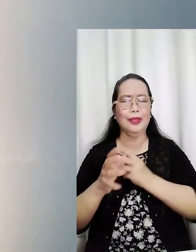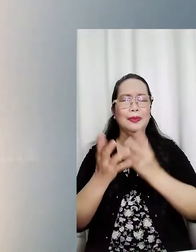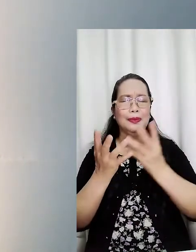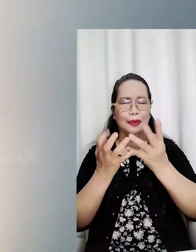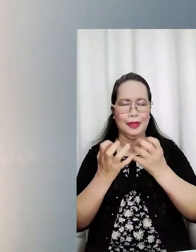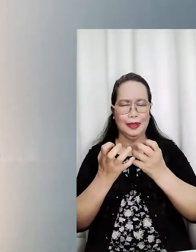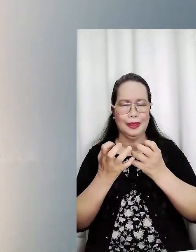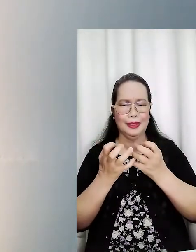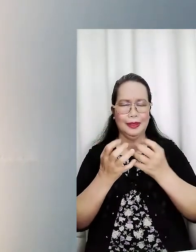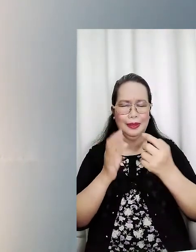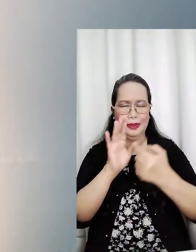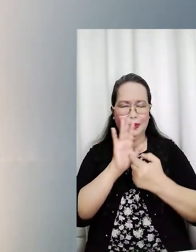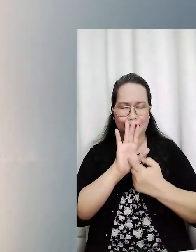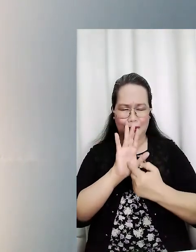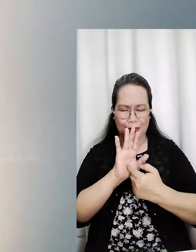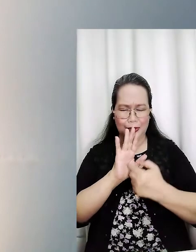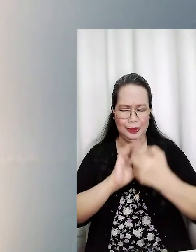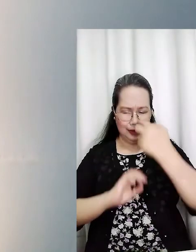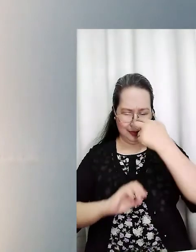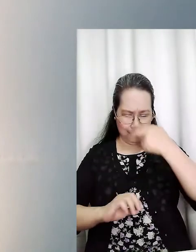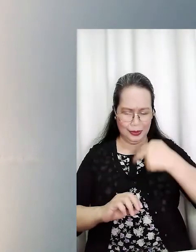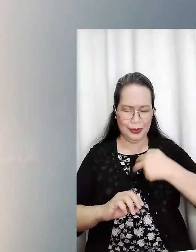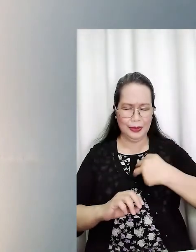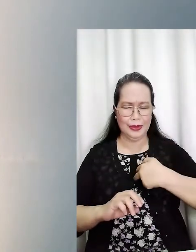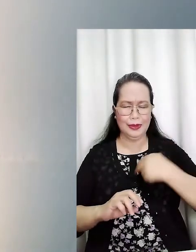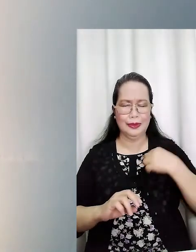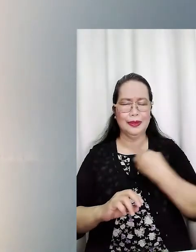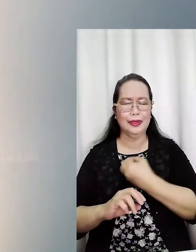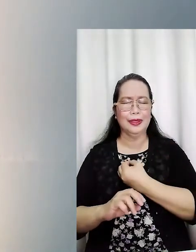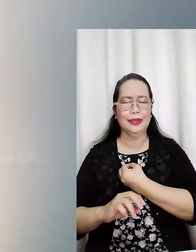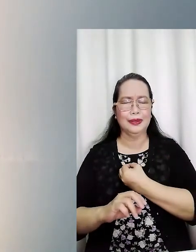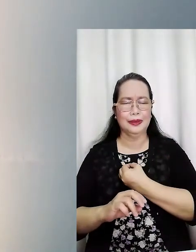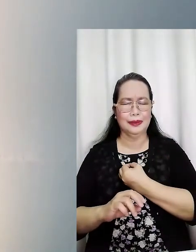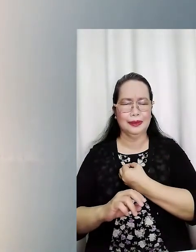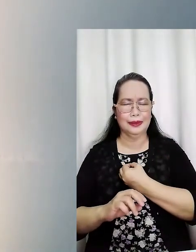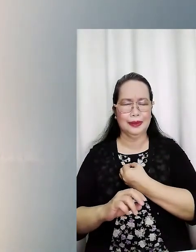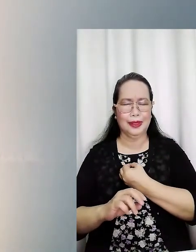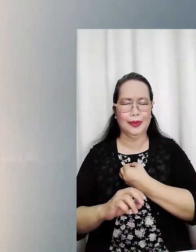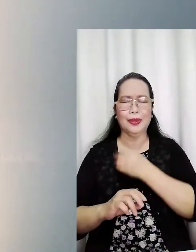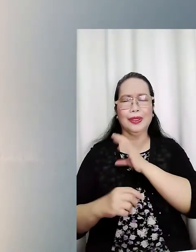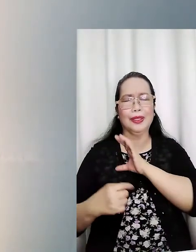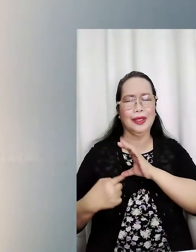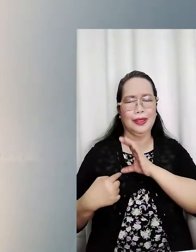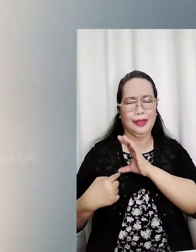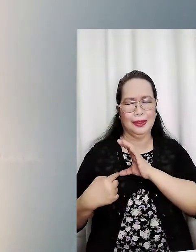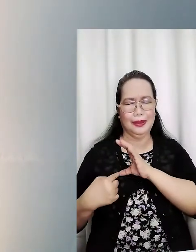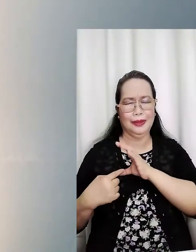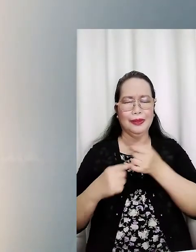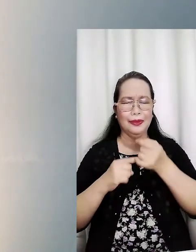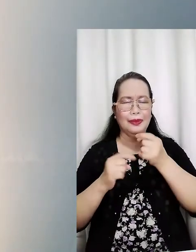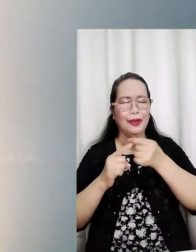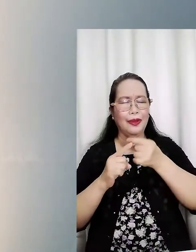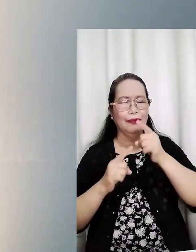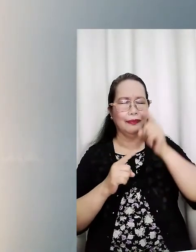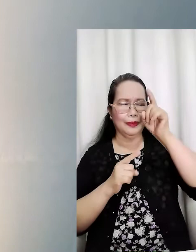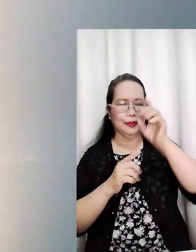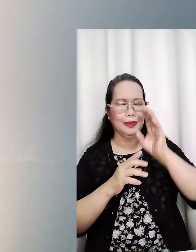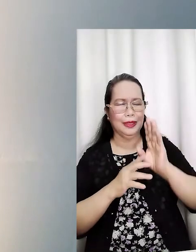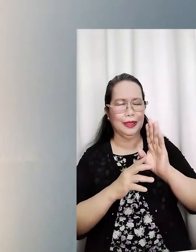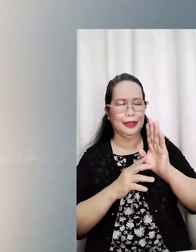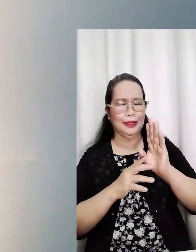nais din po namin na makita sa aming mga sarili ang aming pong katangian na nanggagaling